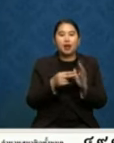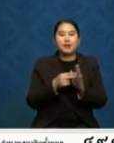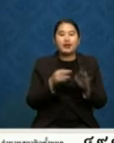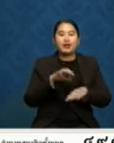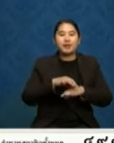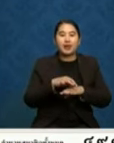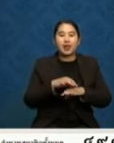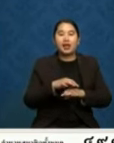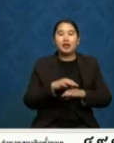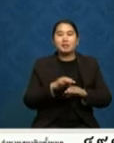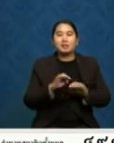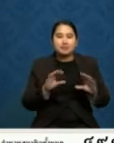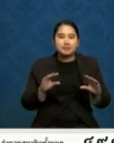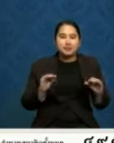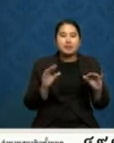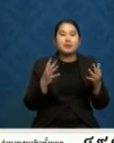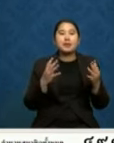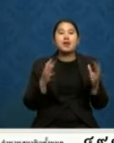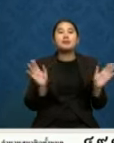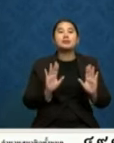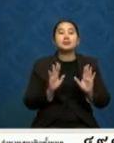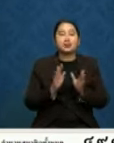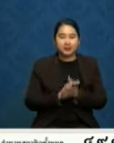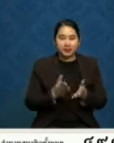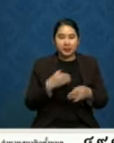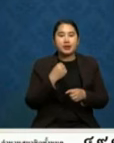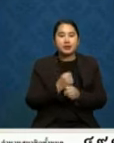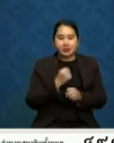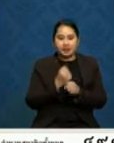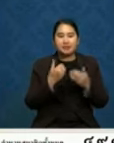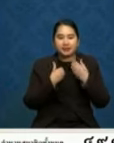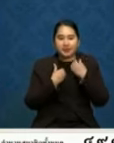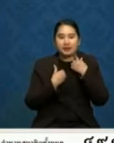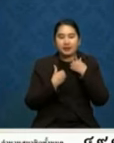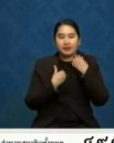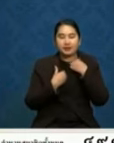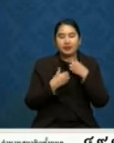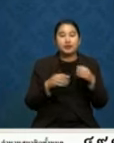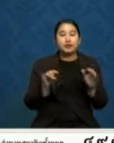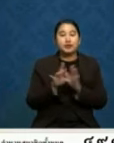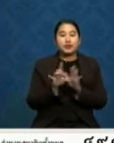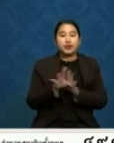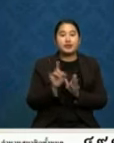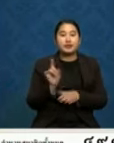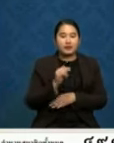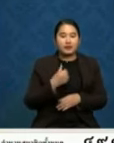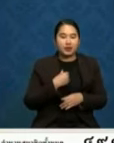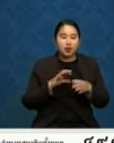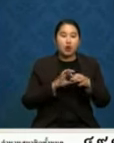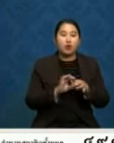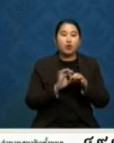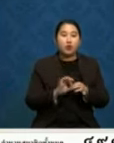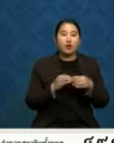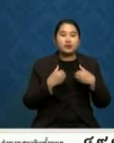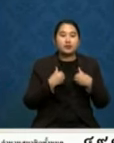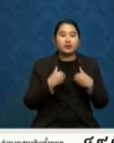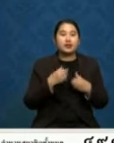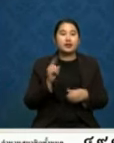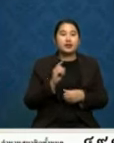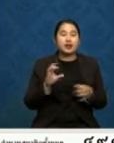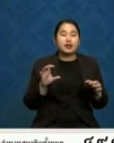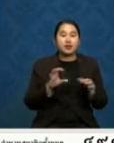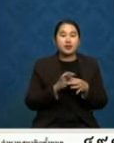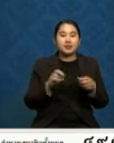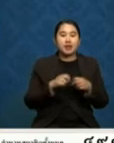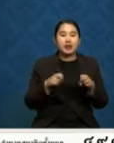แคลนในเรื่องของบุคลากรที่จะเข้าไปดำเนินการนะครับประเด็นสุดท้ายครับมีข้อห่วงใยเหตุการณ์ที่เกิดขึ้นในเรื่อง